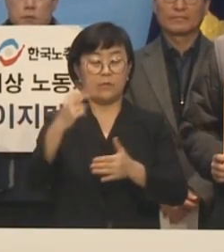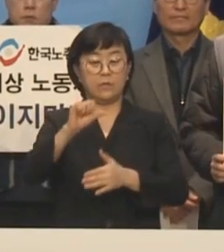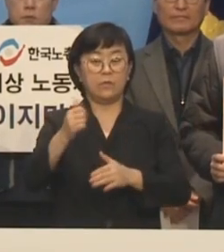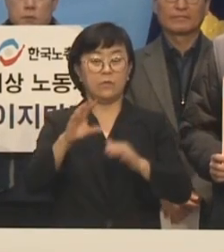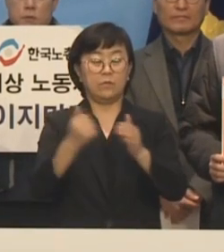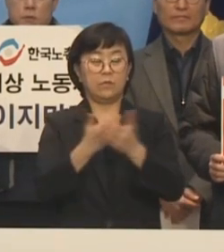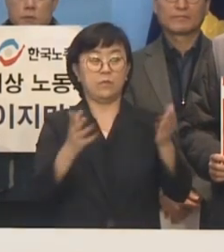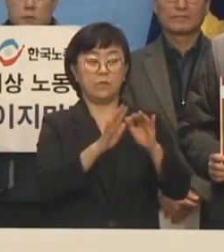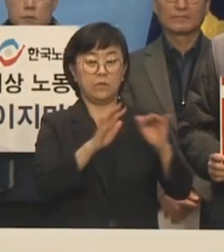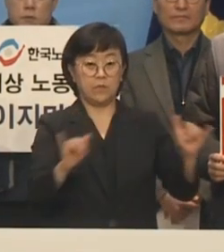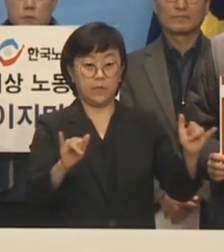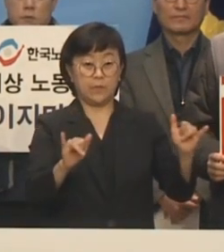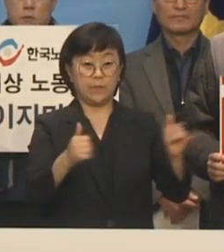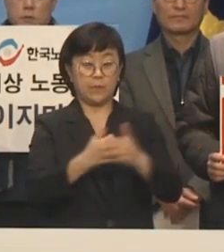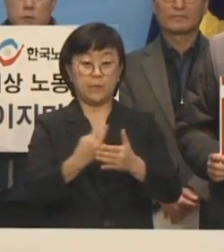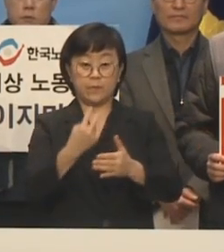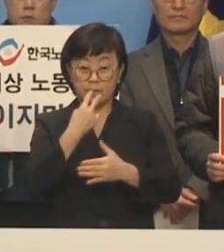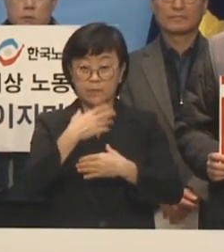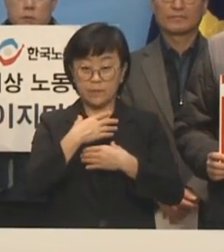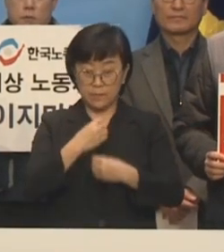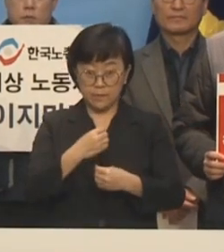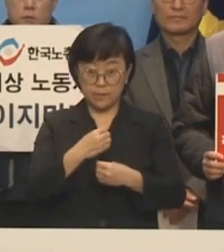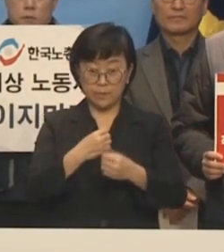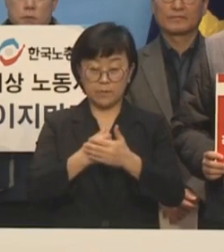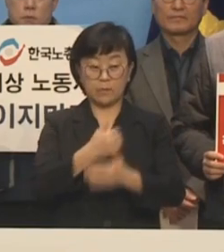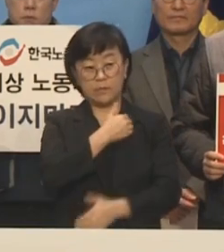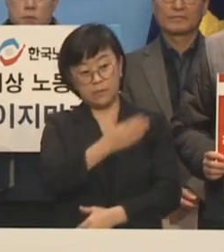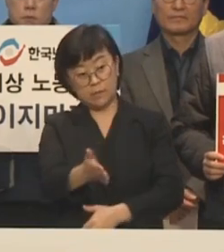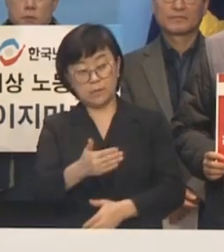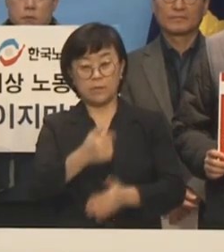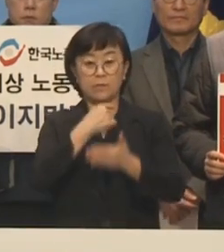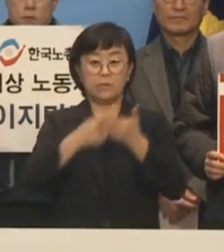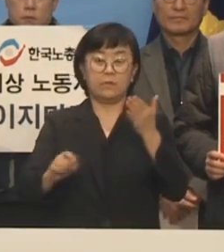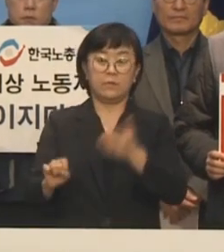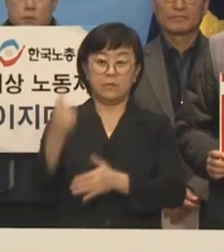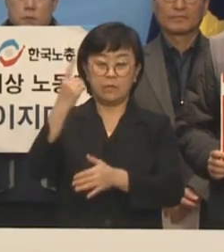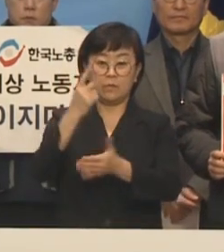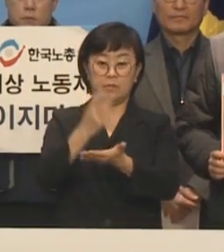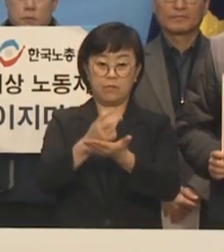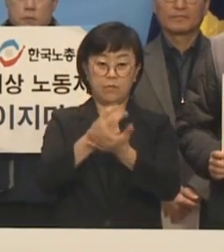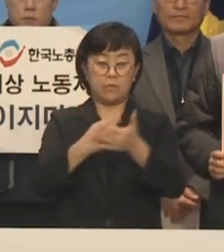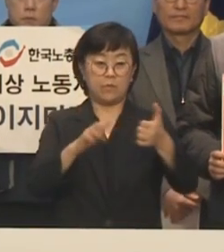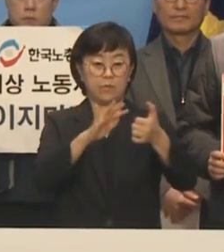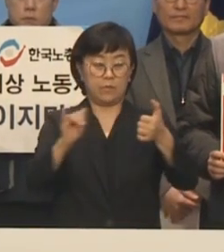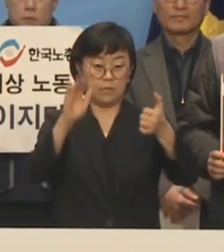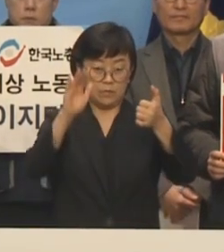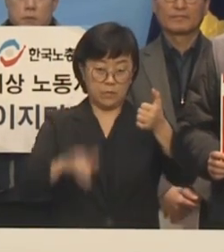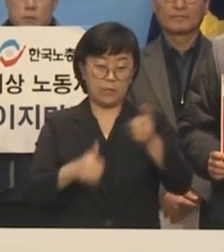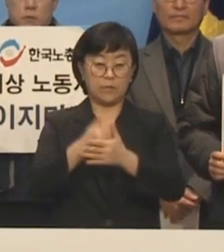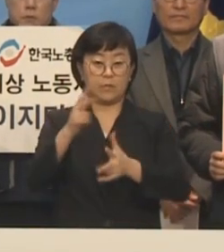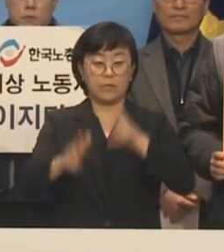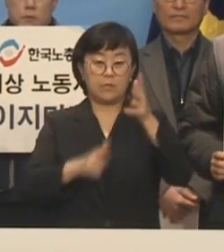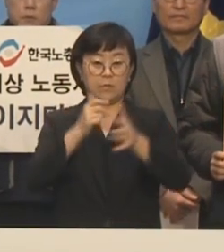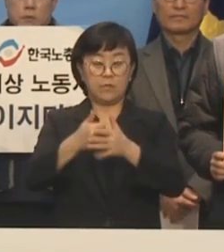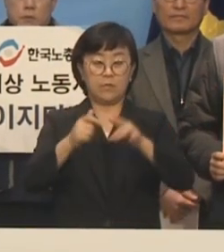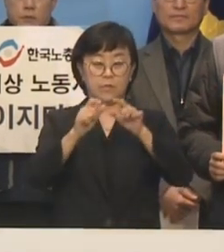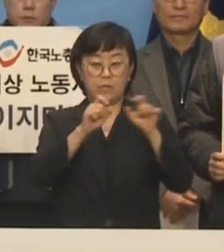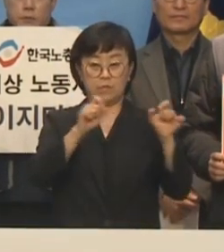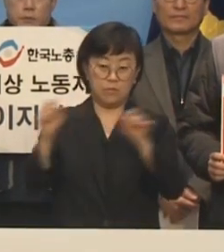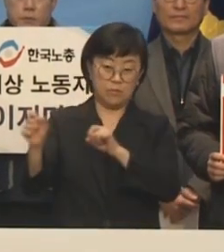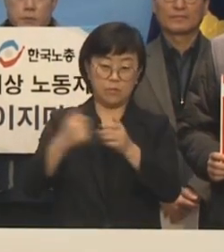2,500만 노동자들의 생명과 안전을 등지고 중대재해처벌법 50인 미만 적용 유예를